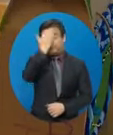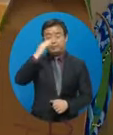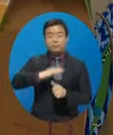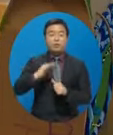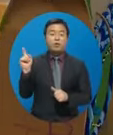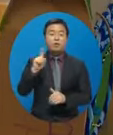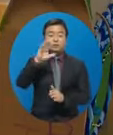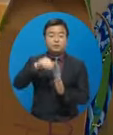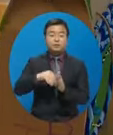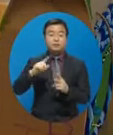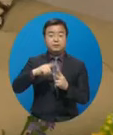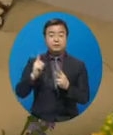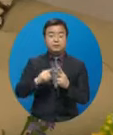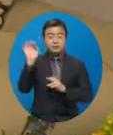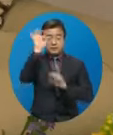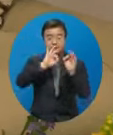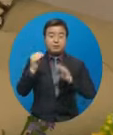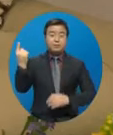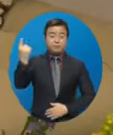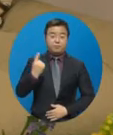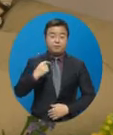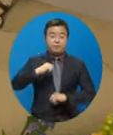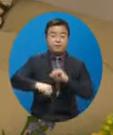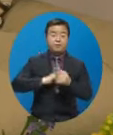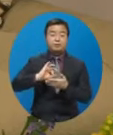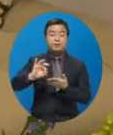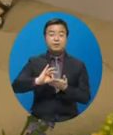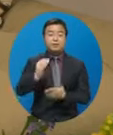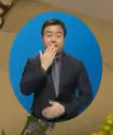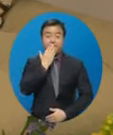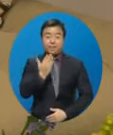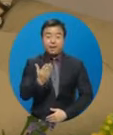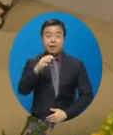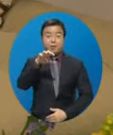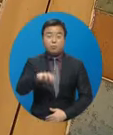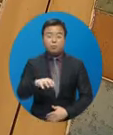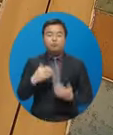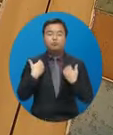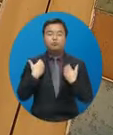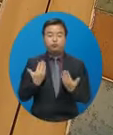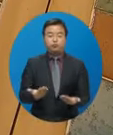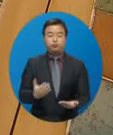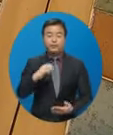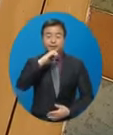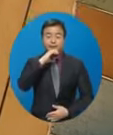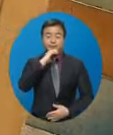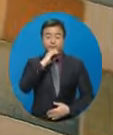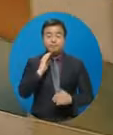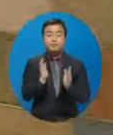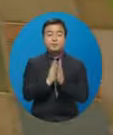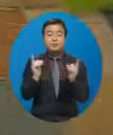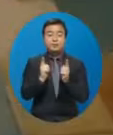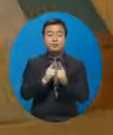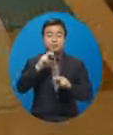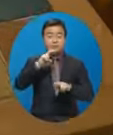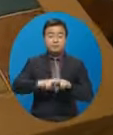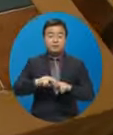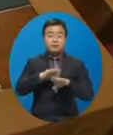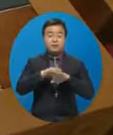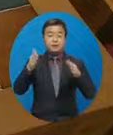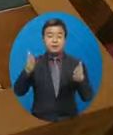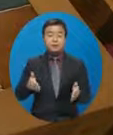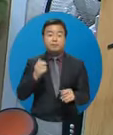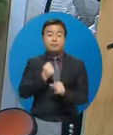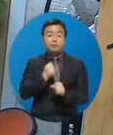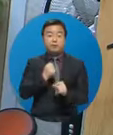때나 찾아와 자유롭게 이용할 수 있는 이곳은 청소년 휴 카페. 학생들은 직접 의자나 탁자 등을 만들어 공간을